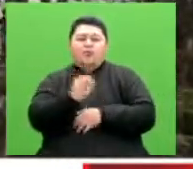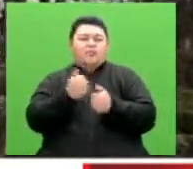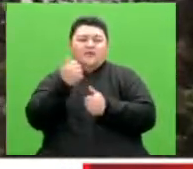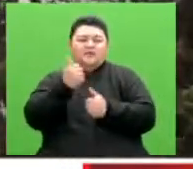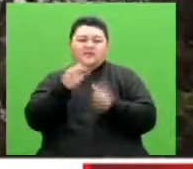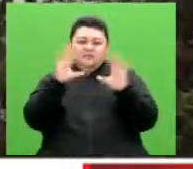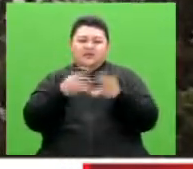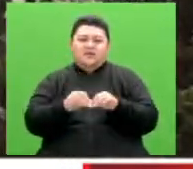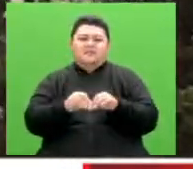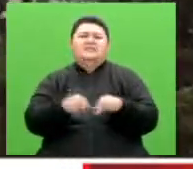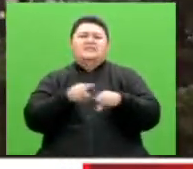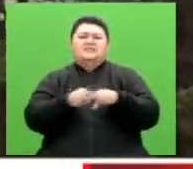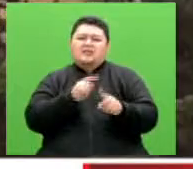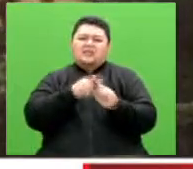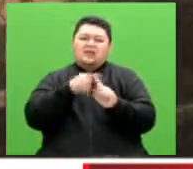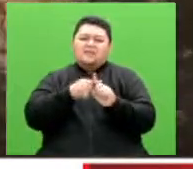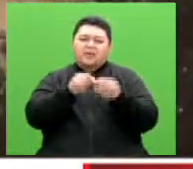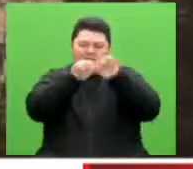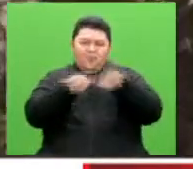bahkan justru semakin meluas.